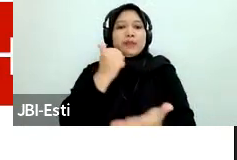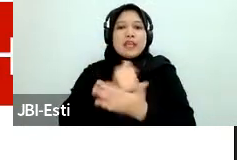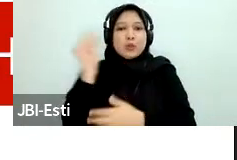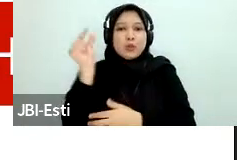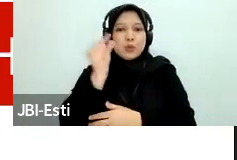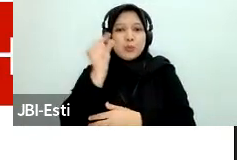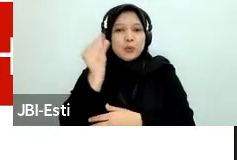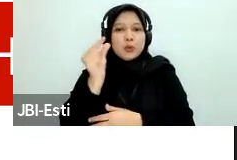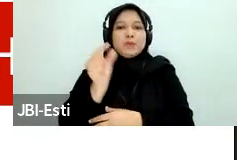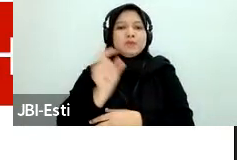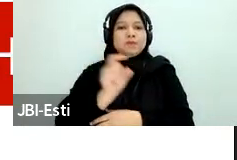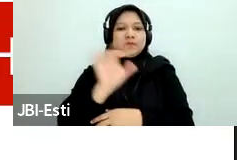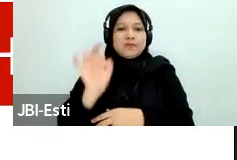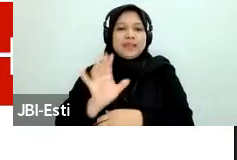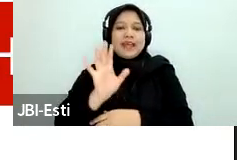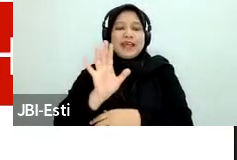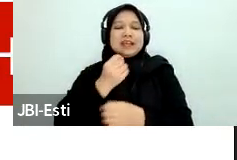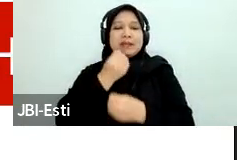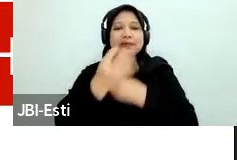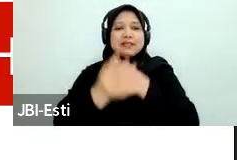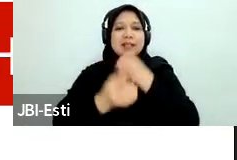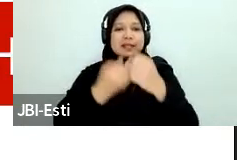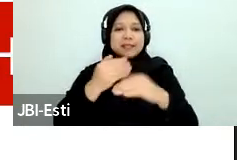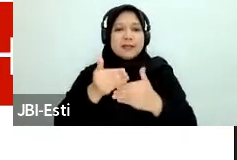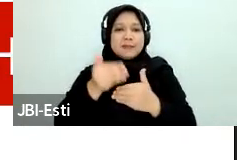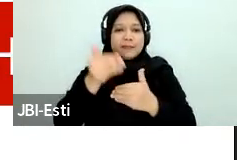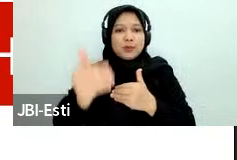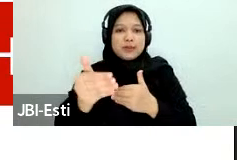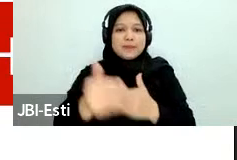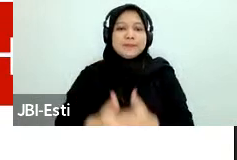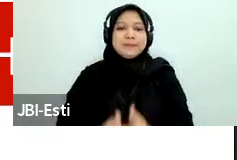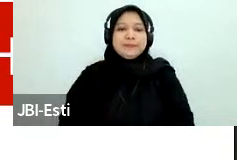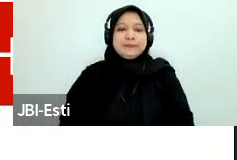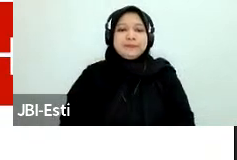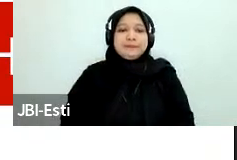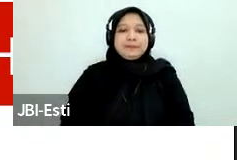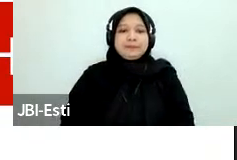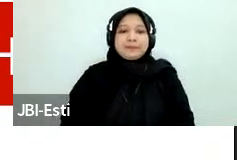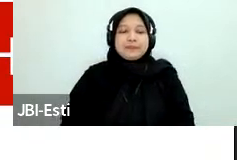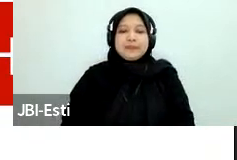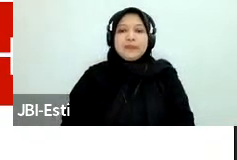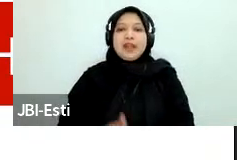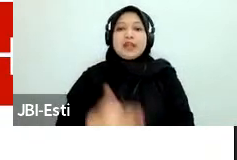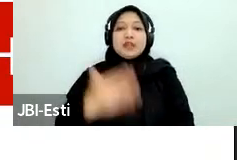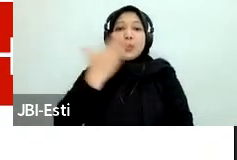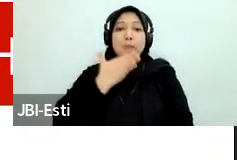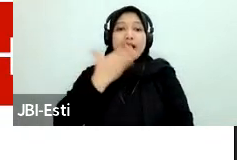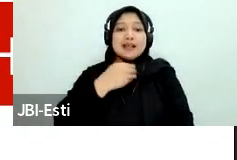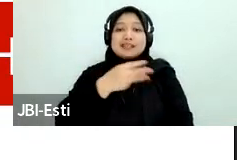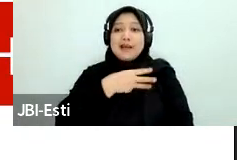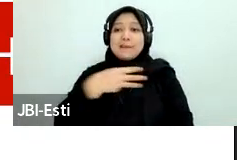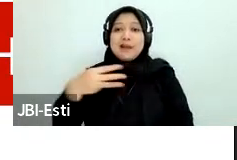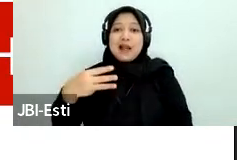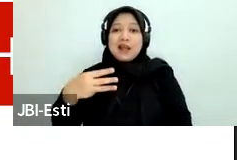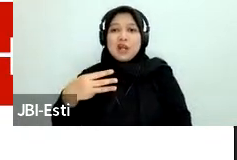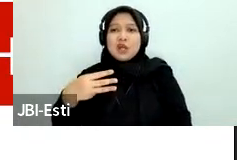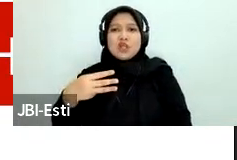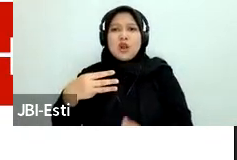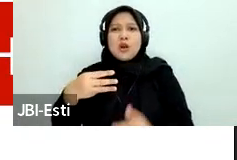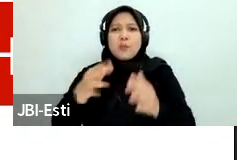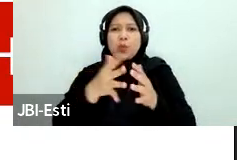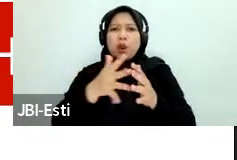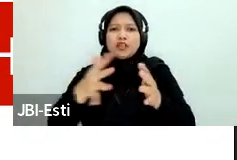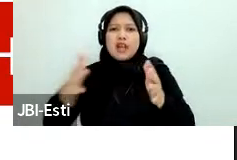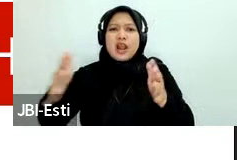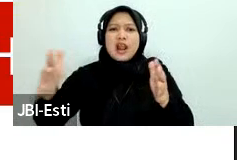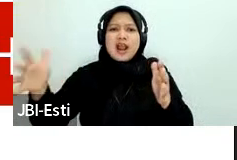cleanser pernah juga menanyakan Kenapa yang bahasa Belandanya di panjang kemudian di Indonesia inkrah aja